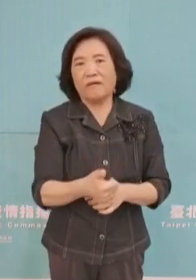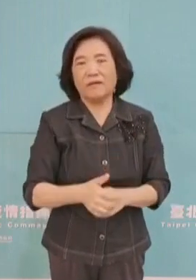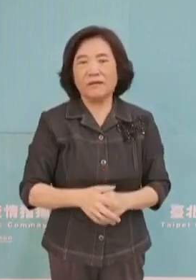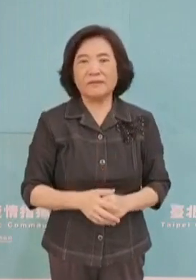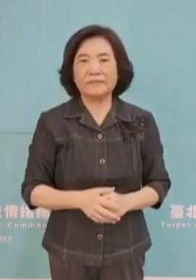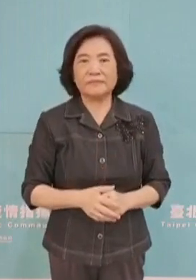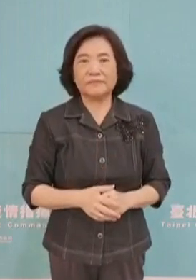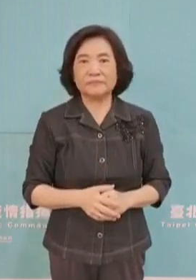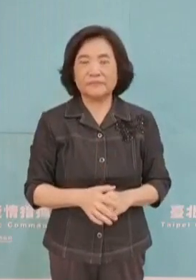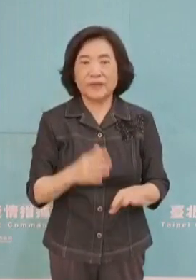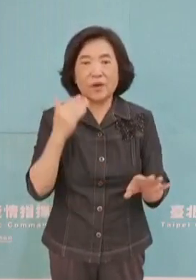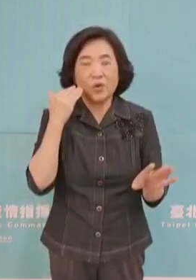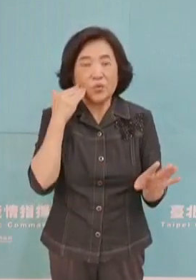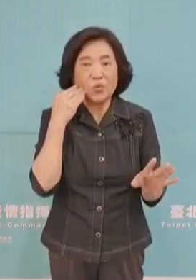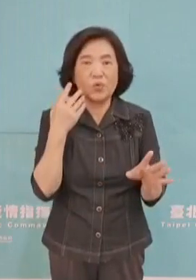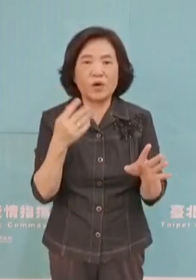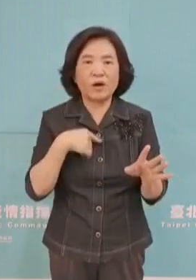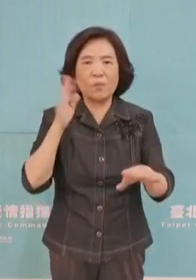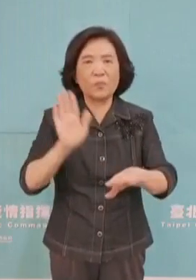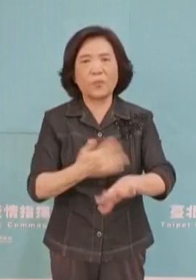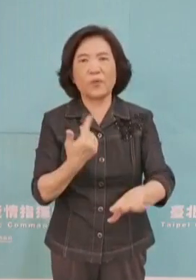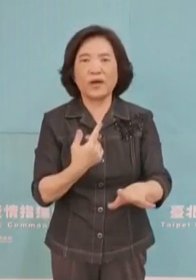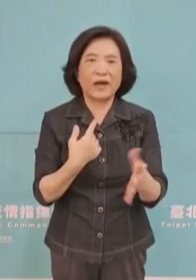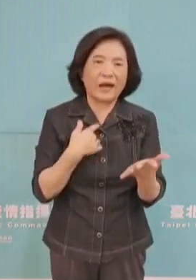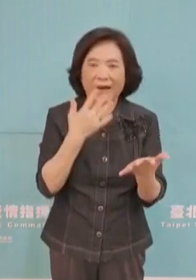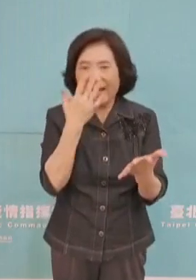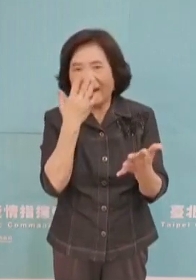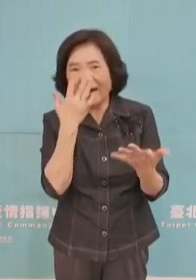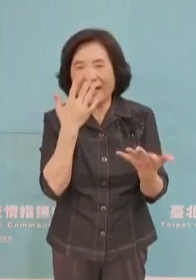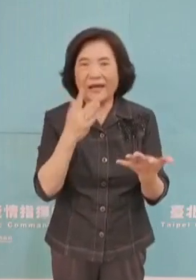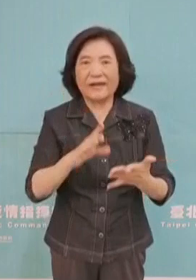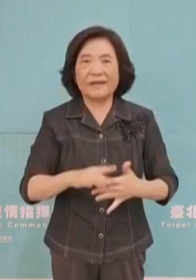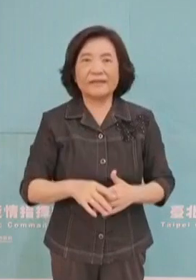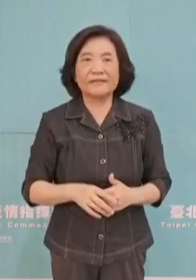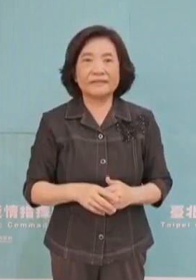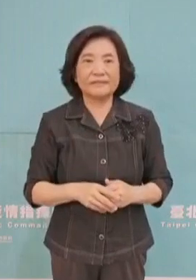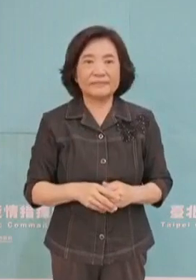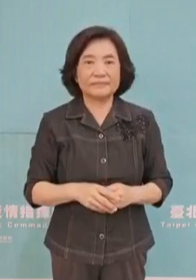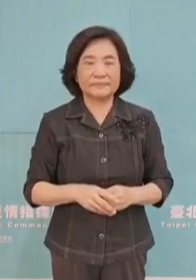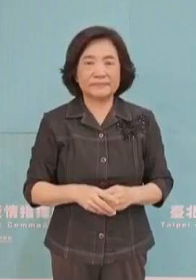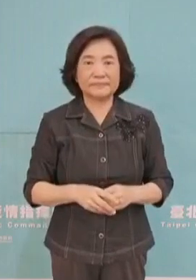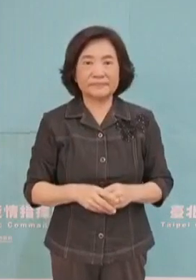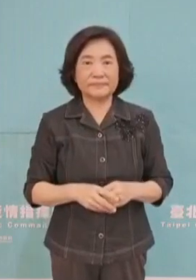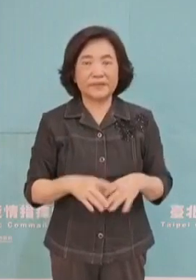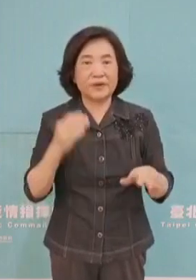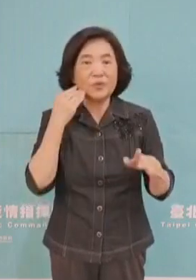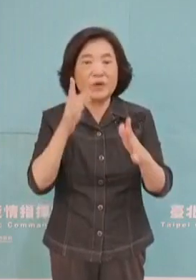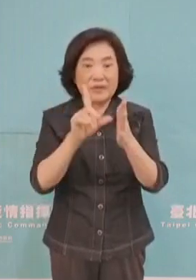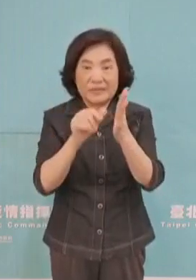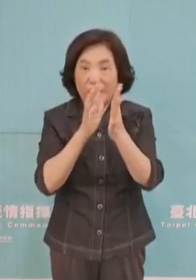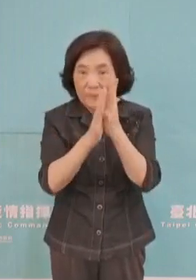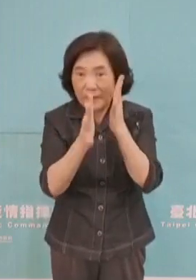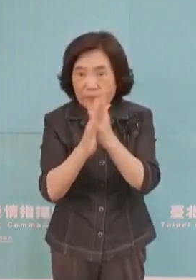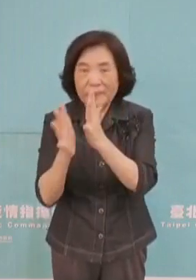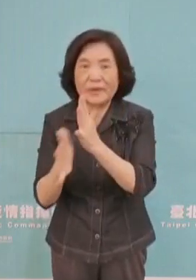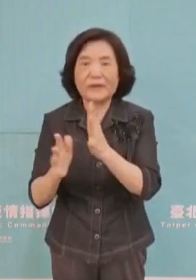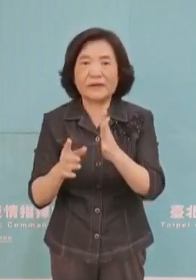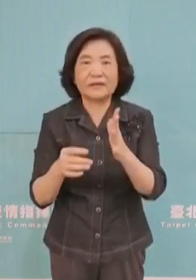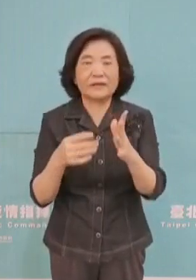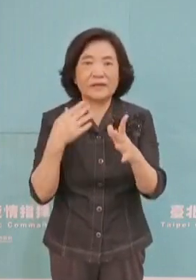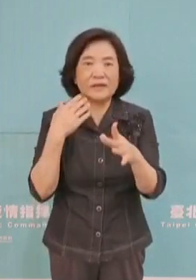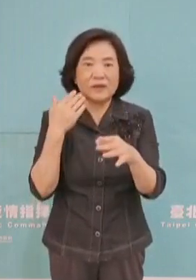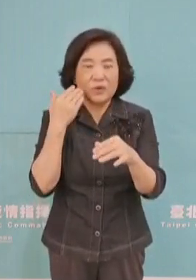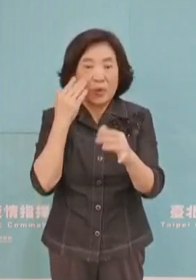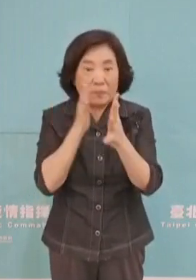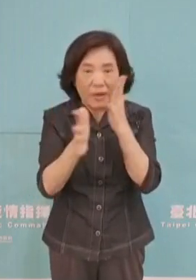那当然，如果说你说有数位落差，哦，但是如果是那个跟你排时间哦，我们就很难用小时去